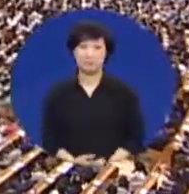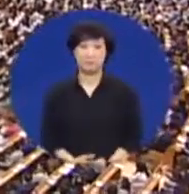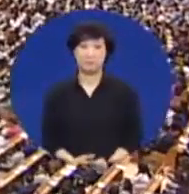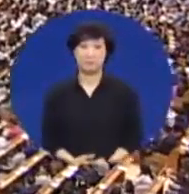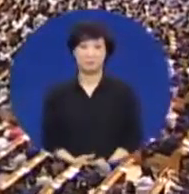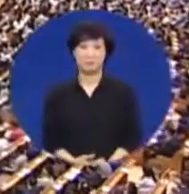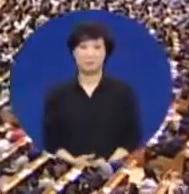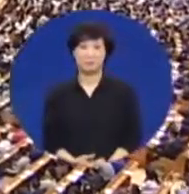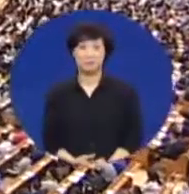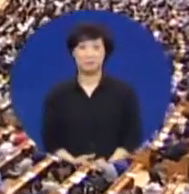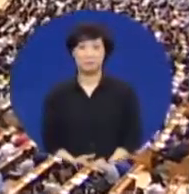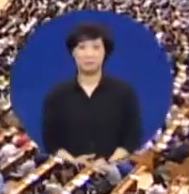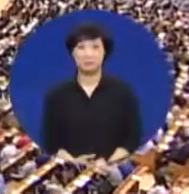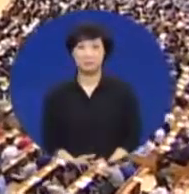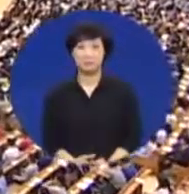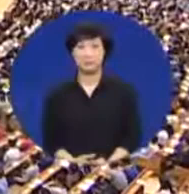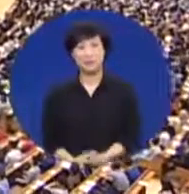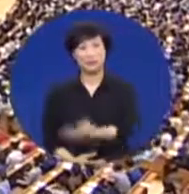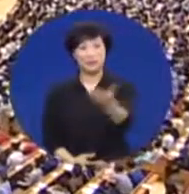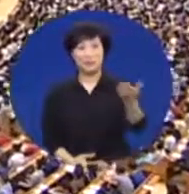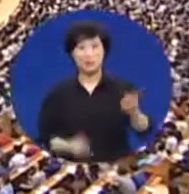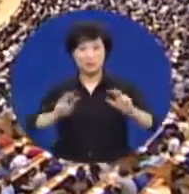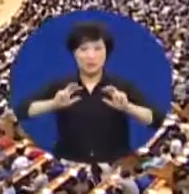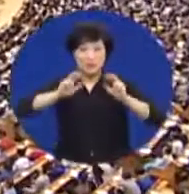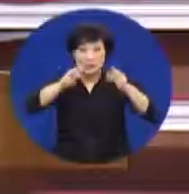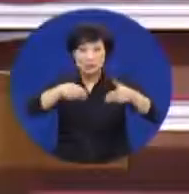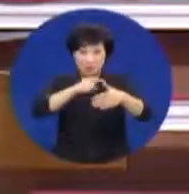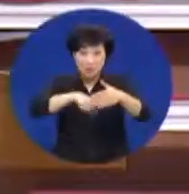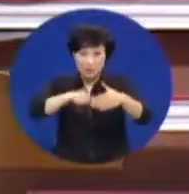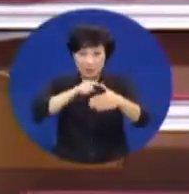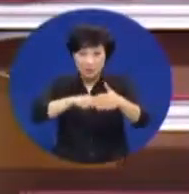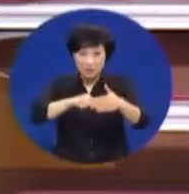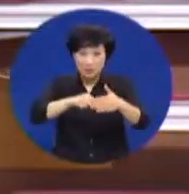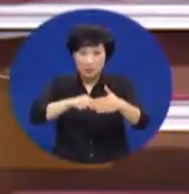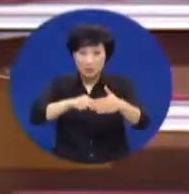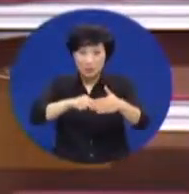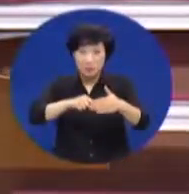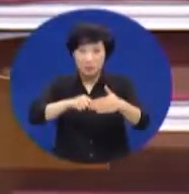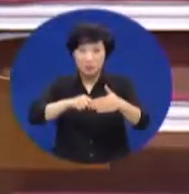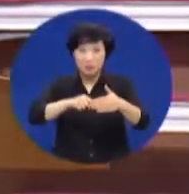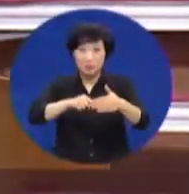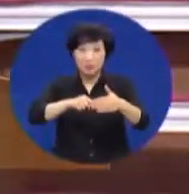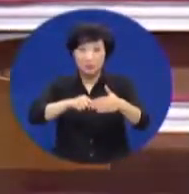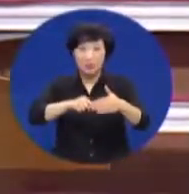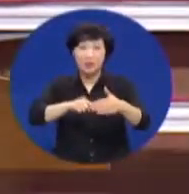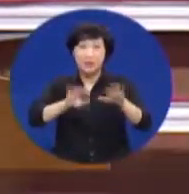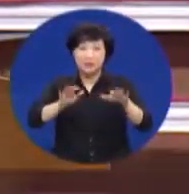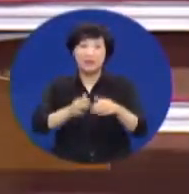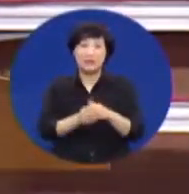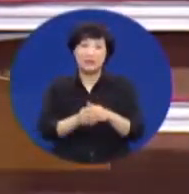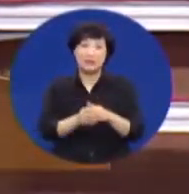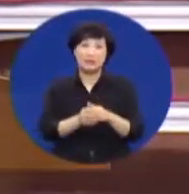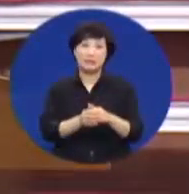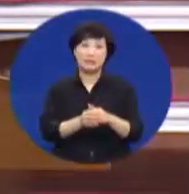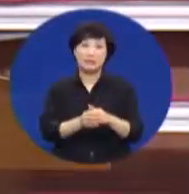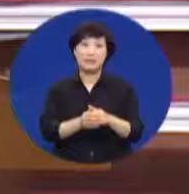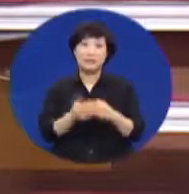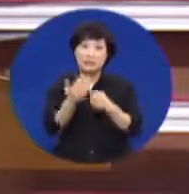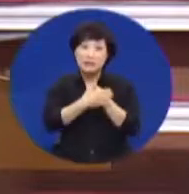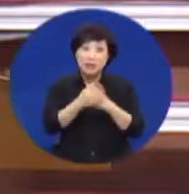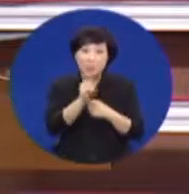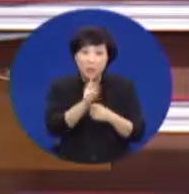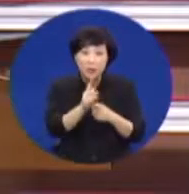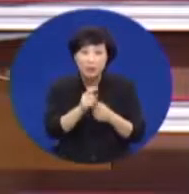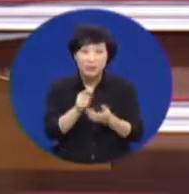이 지구상에서 사람이 조금만 은혜를